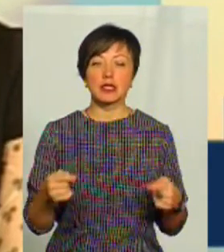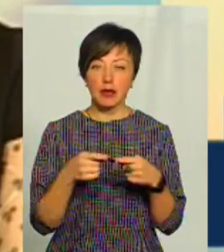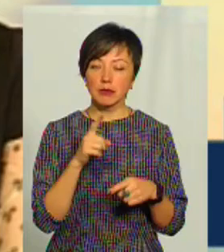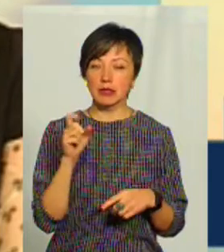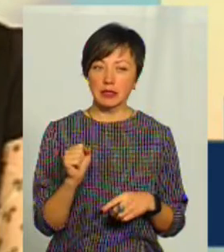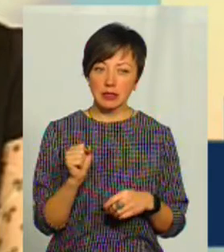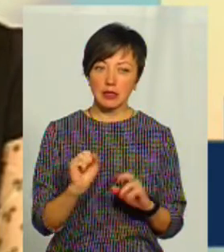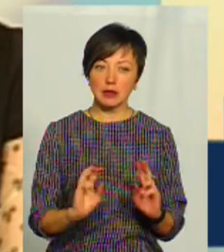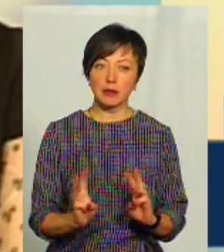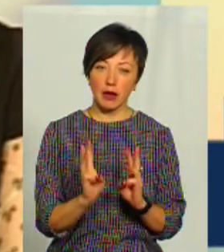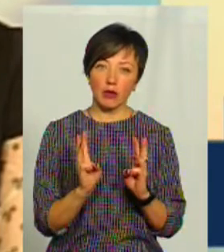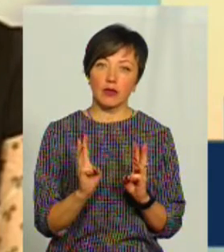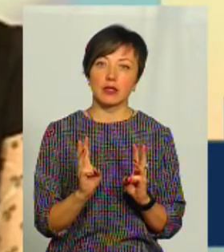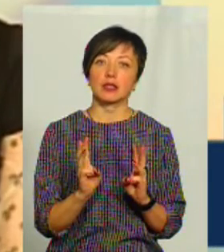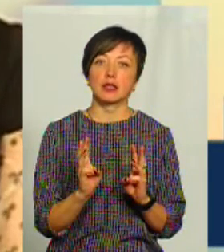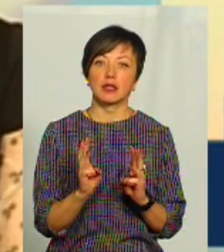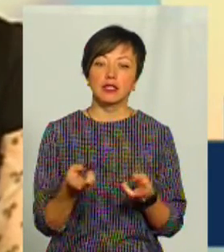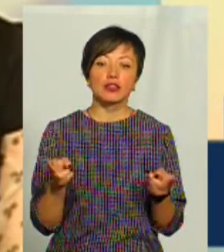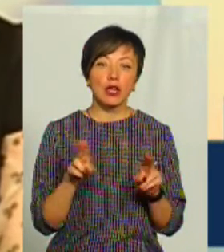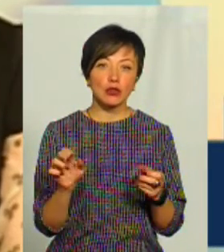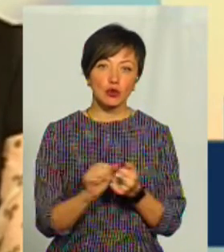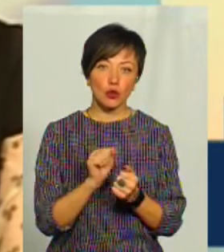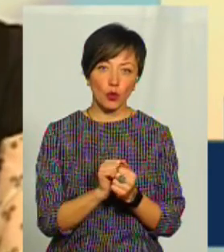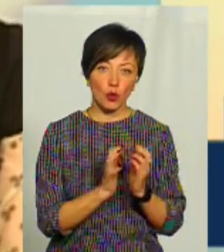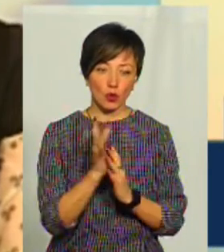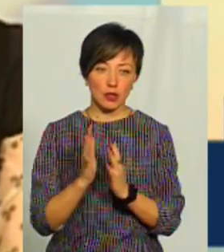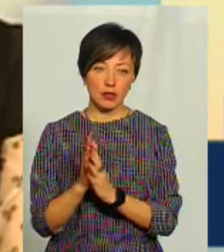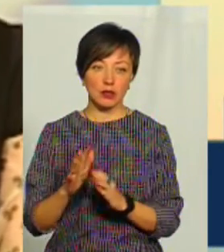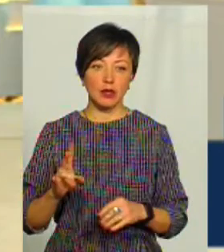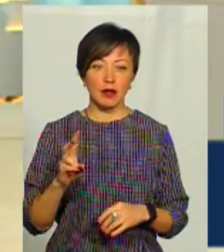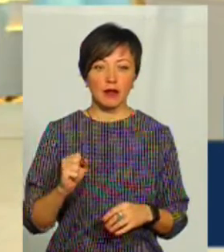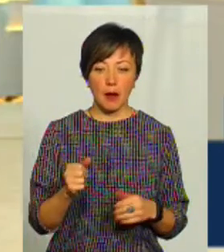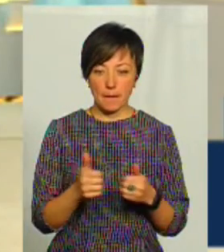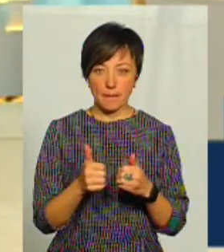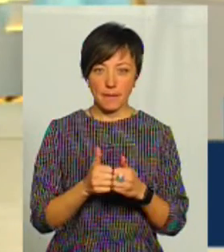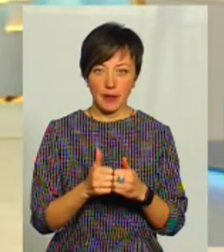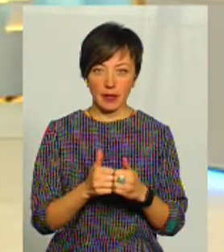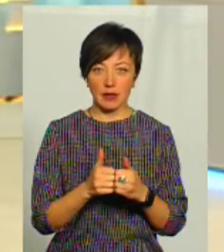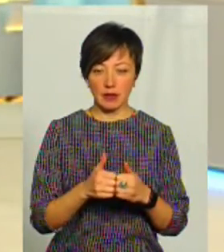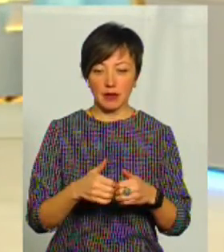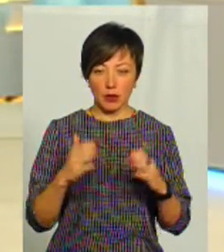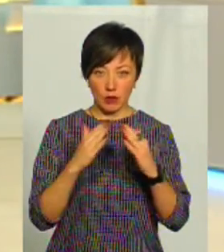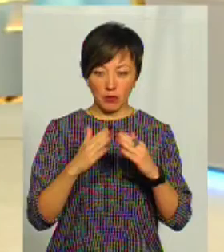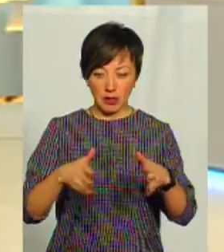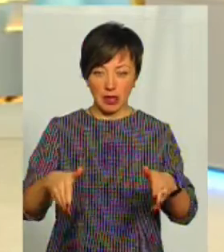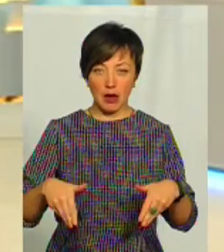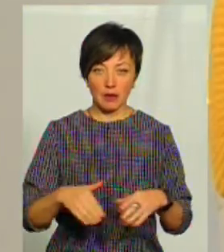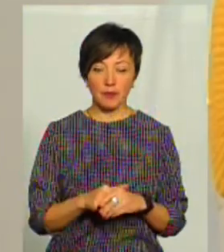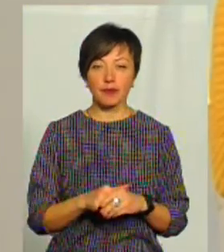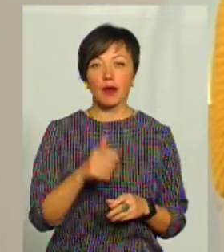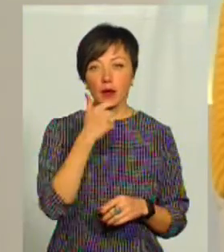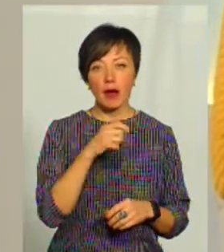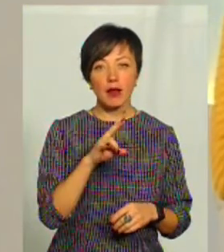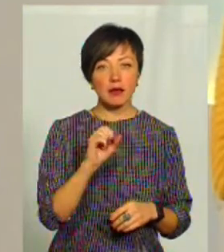саме за спалювання залишків сухої рослинності на присадибних ділянках. А пані Наталія, хотів